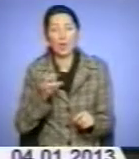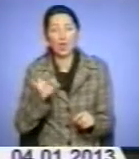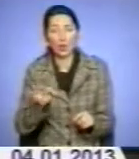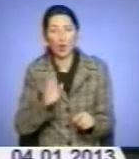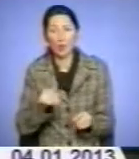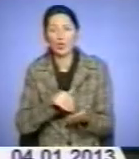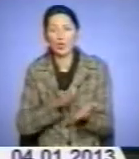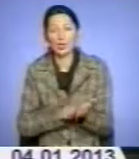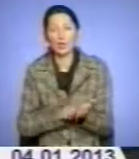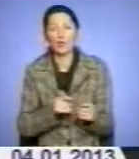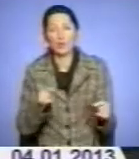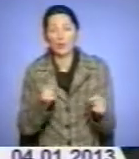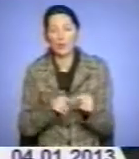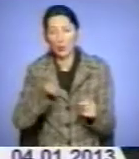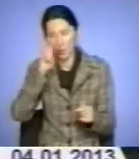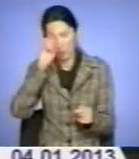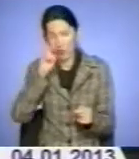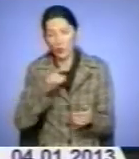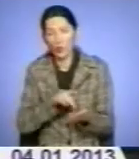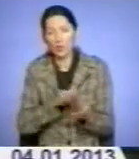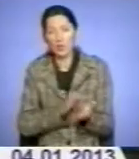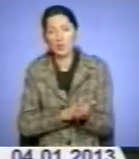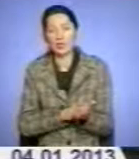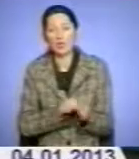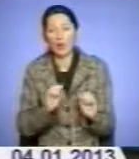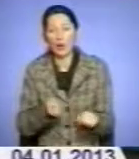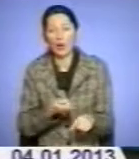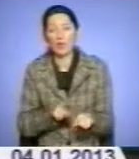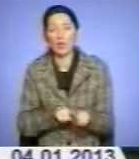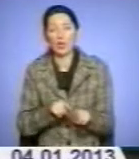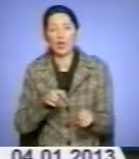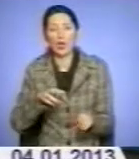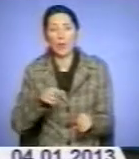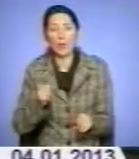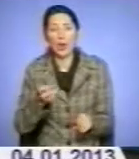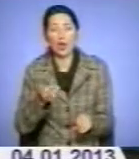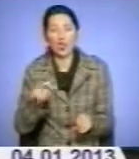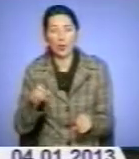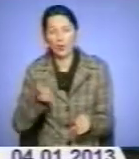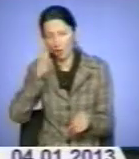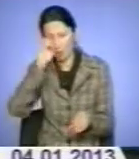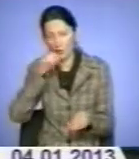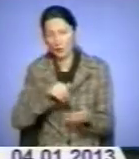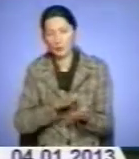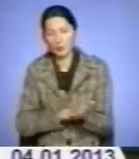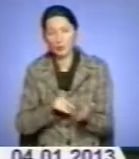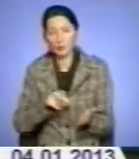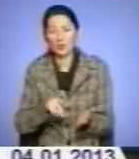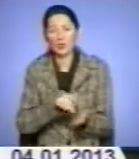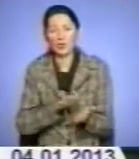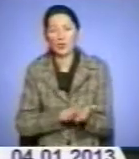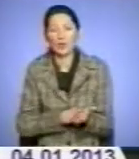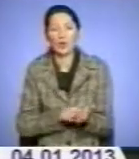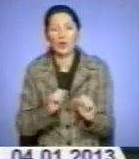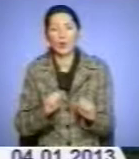відповідному державному реєстрі речових прав на таке майно. До державного реєстратора йти реєструвати речові права потрібно